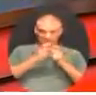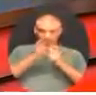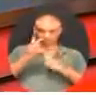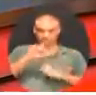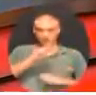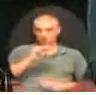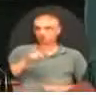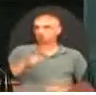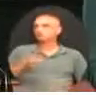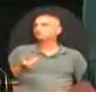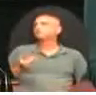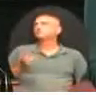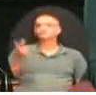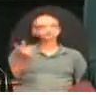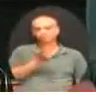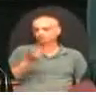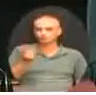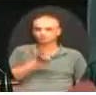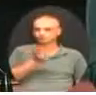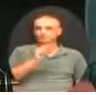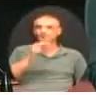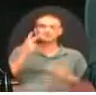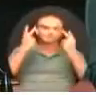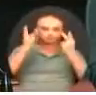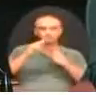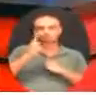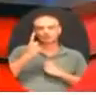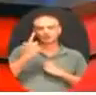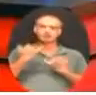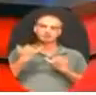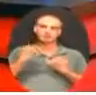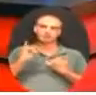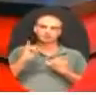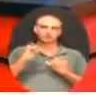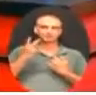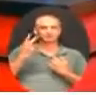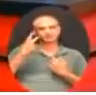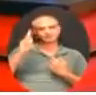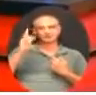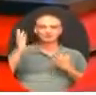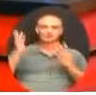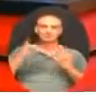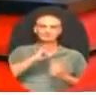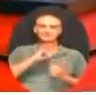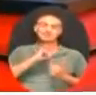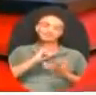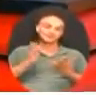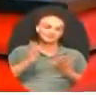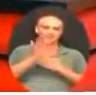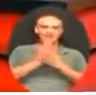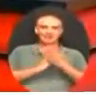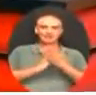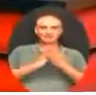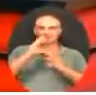זה הנושא שלנו. שני הדברים חשובים, יש אחד שכרגע נראה לי קצת יותר מעניין, לפחות